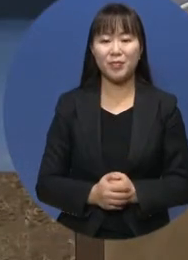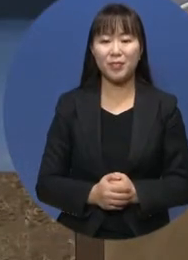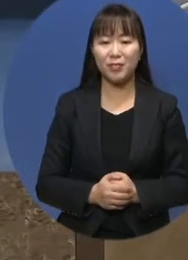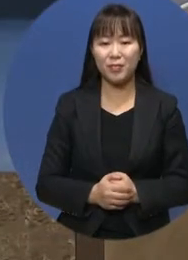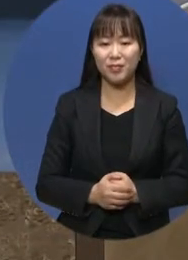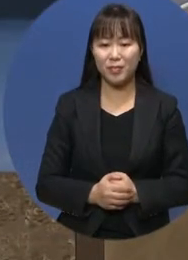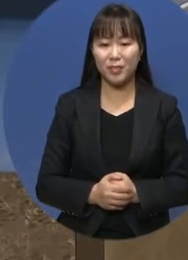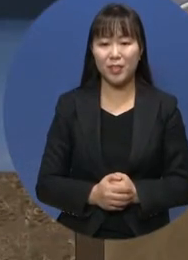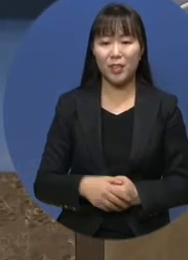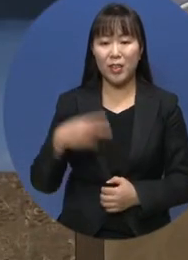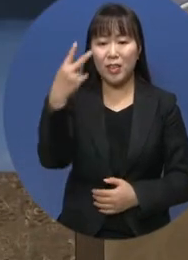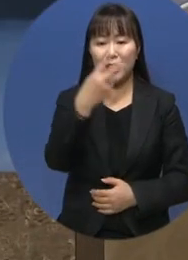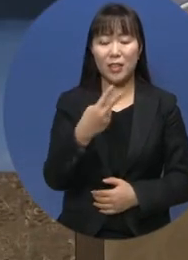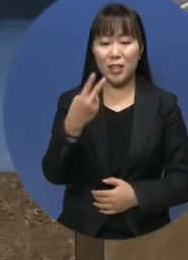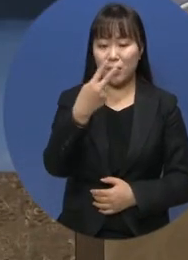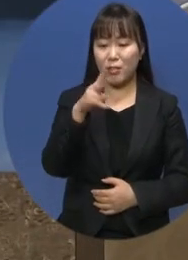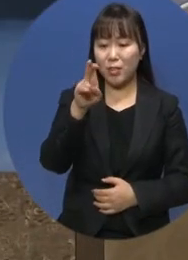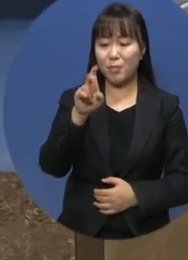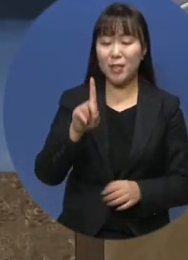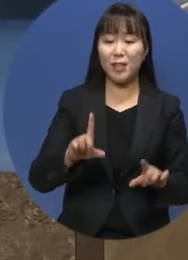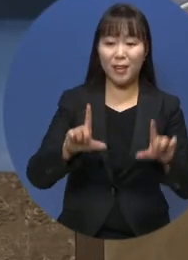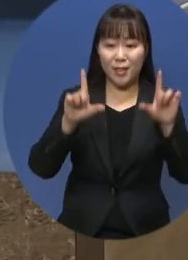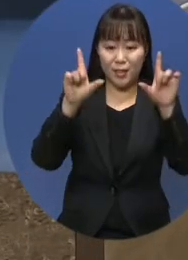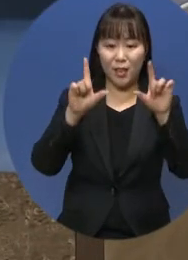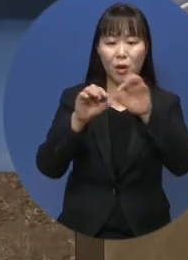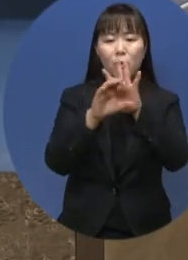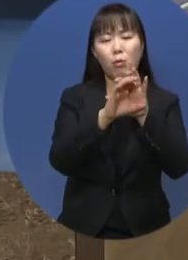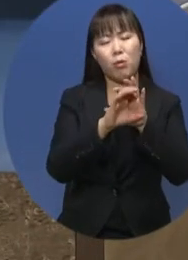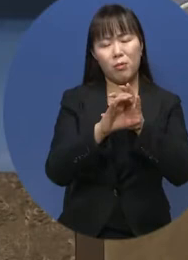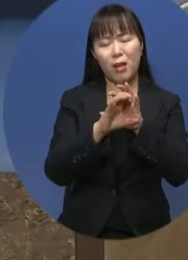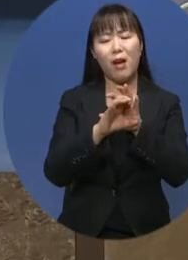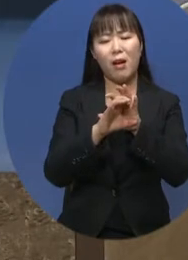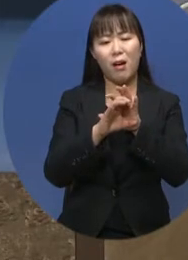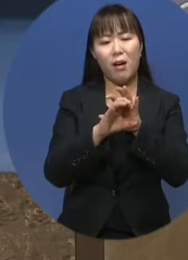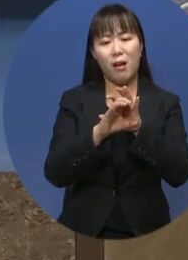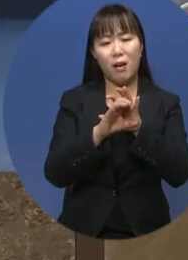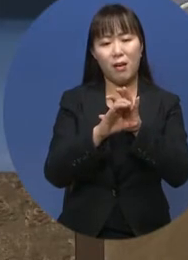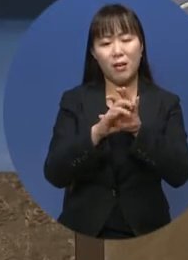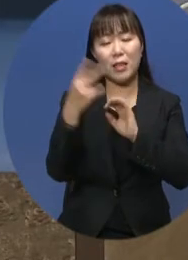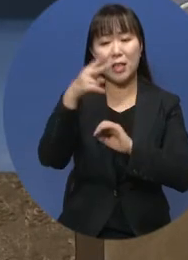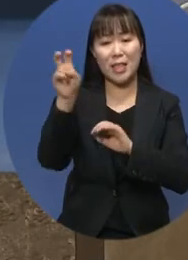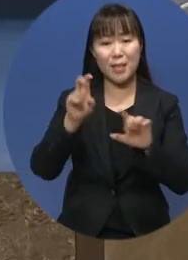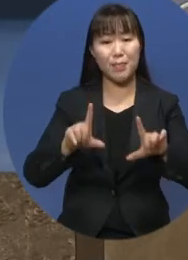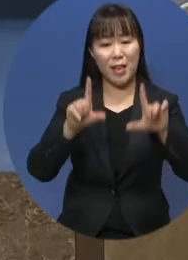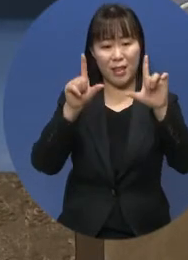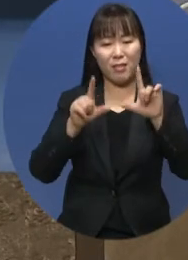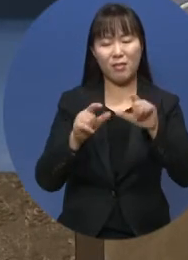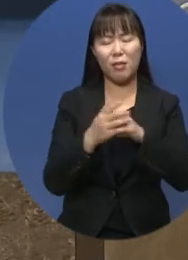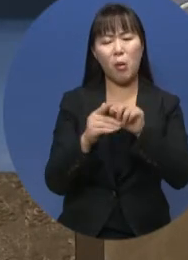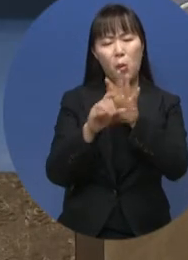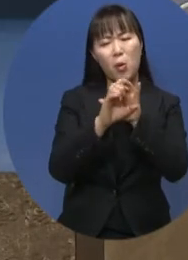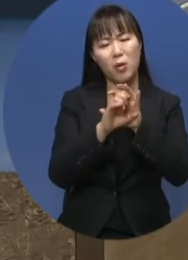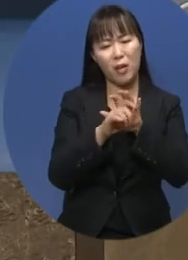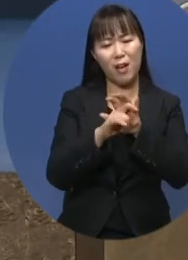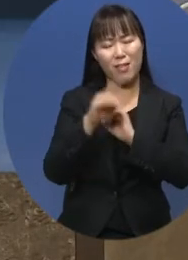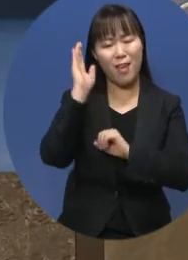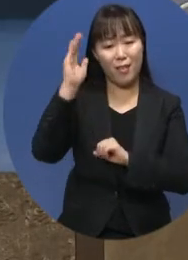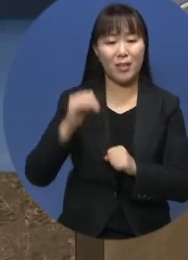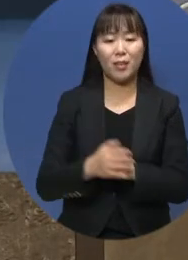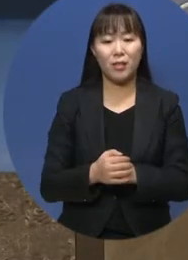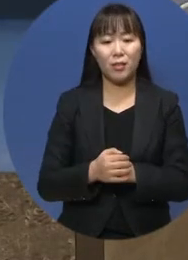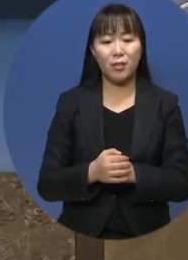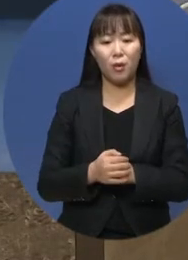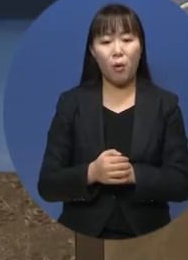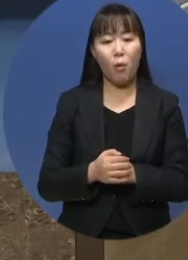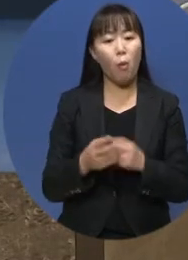그런데 이제 2020년 1에는 이 코나 l9 를 빼놓고는 이야기를 하지 않을 수가 없네요 4 구리시 니콘 알고 에